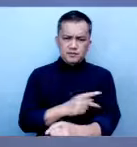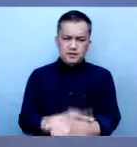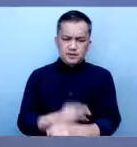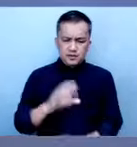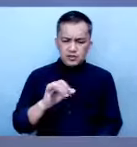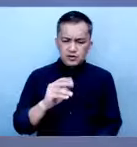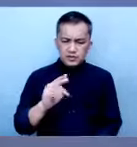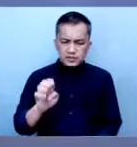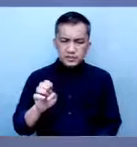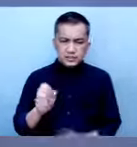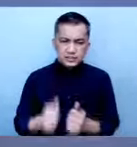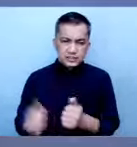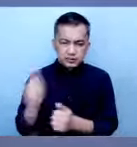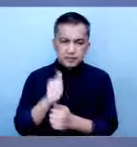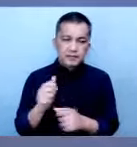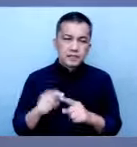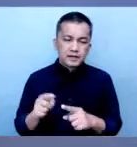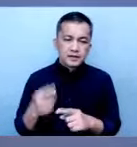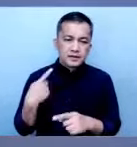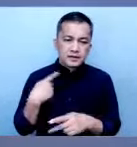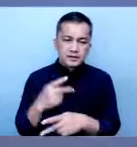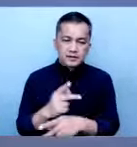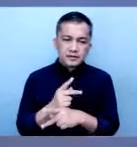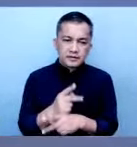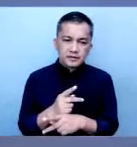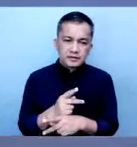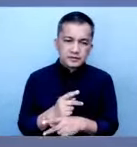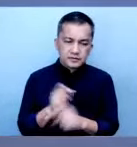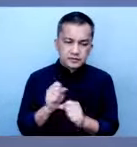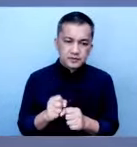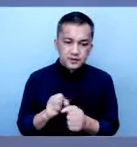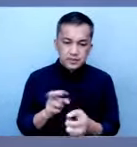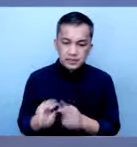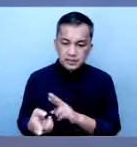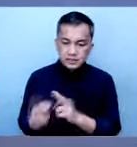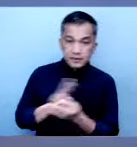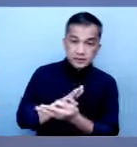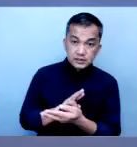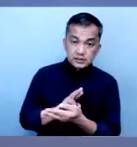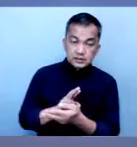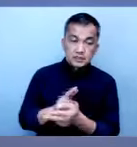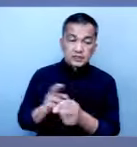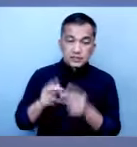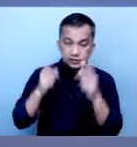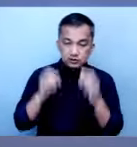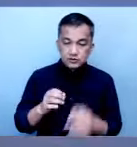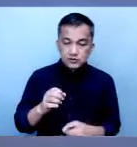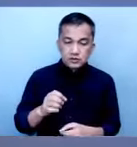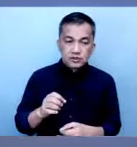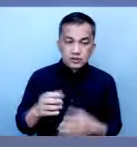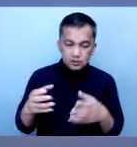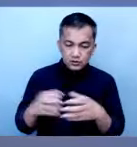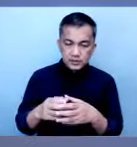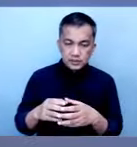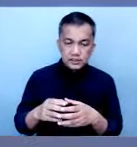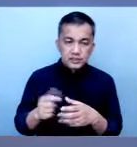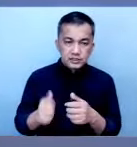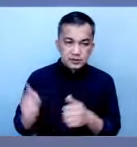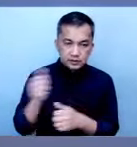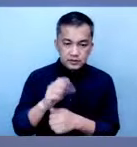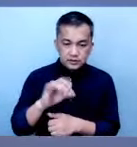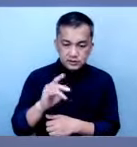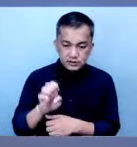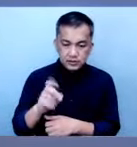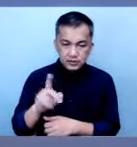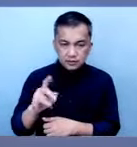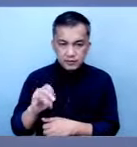ba? Pero meron namang palangga po dyan. Pwedeng i-reverse ang desisyon ng committee chairman to cite in contempt basta po